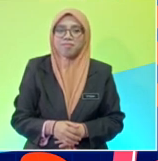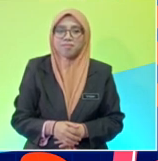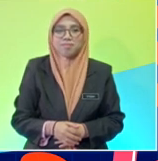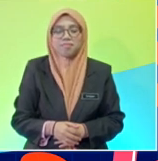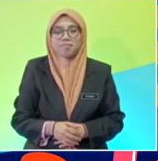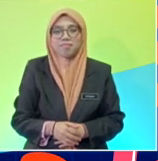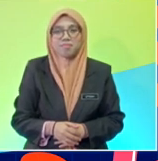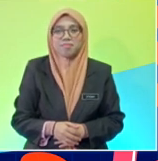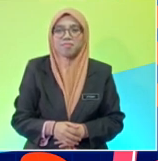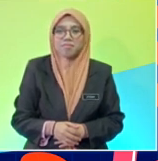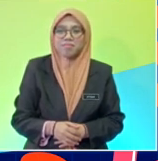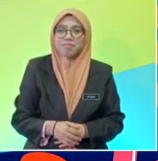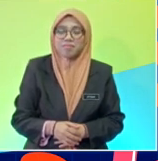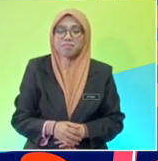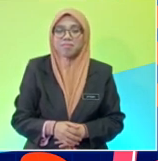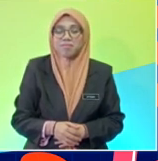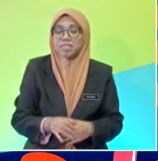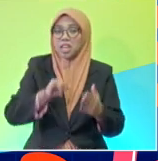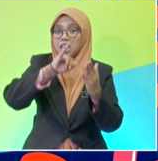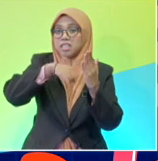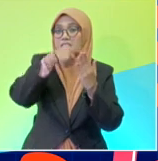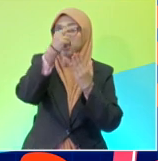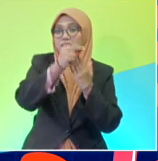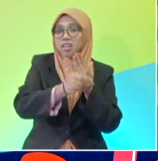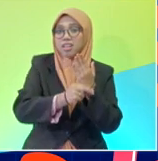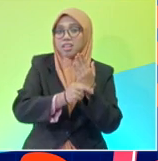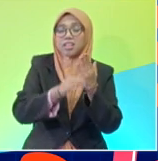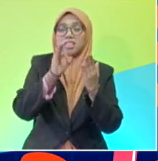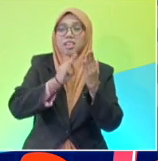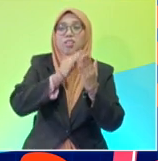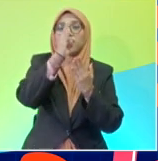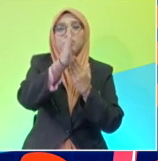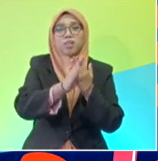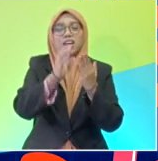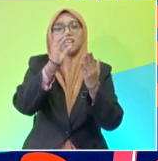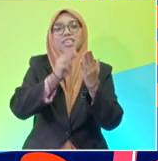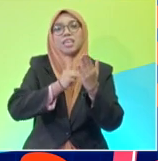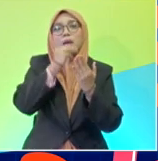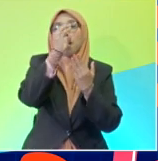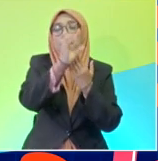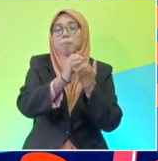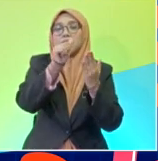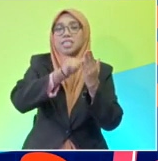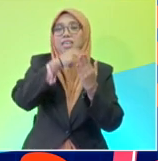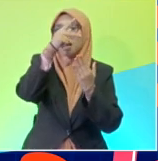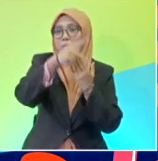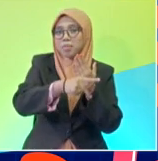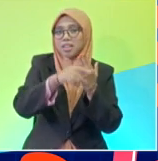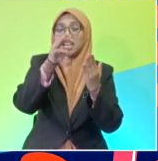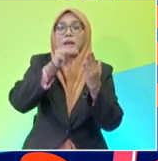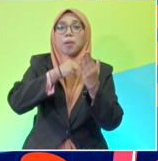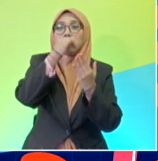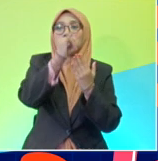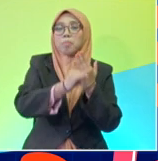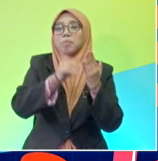Januari, Februari, March, April, May,